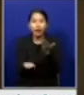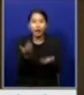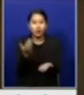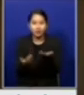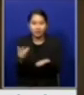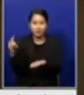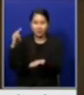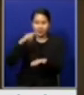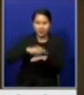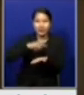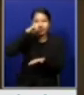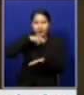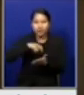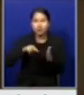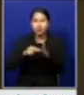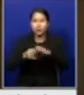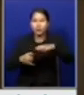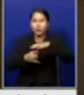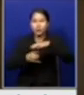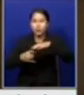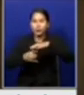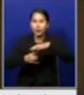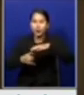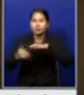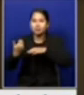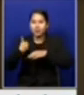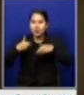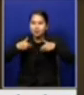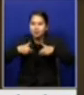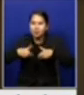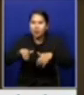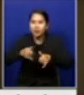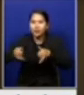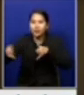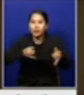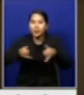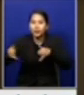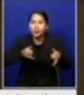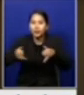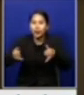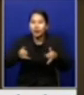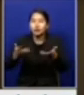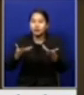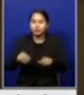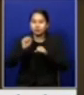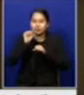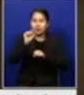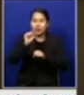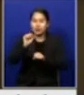นปล่อยให้กระจายออกไปพบประกาศให้หยุดงานที่ต